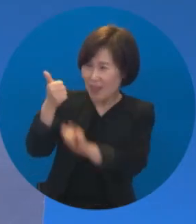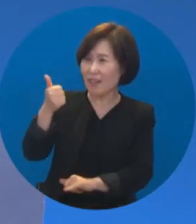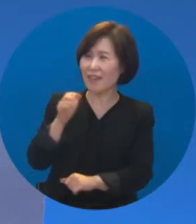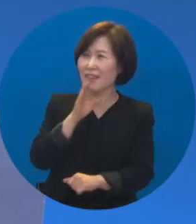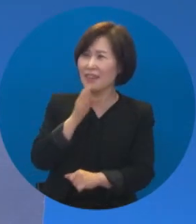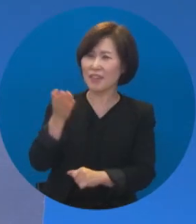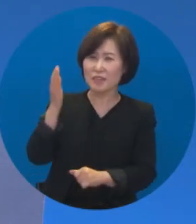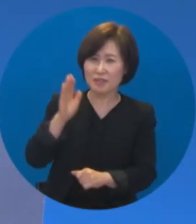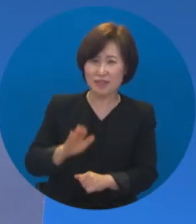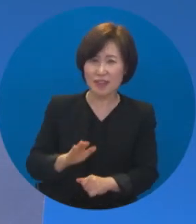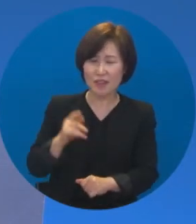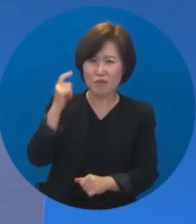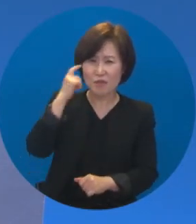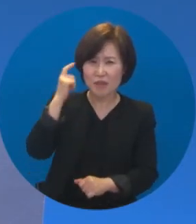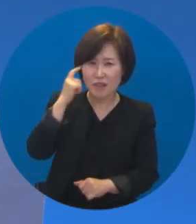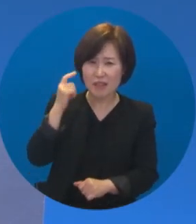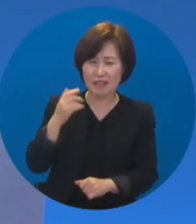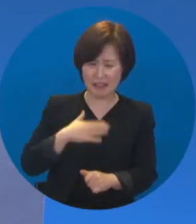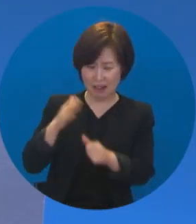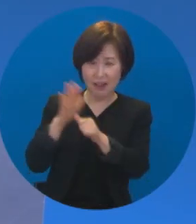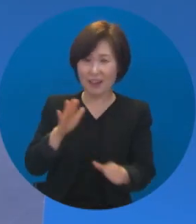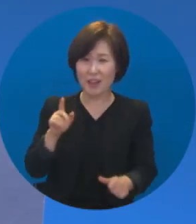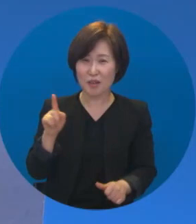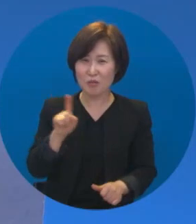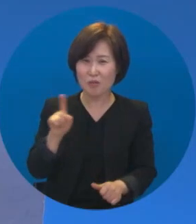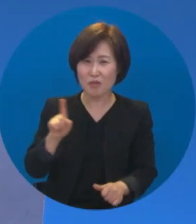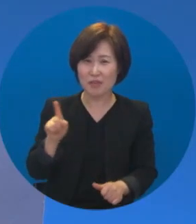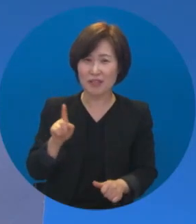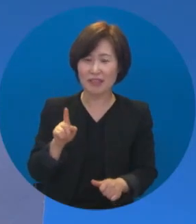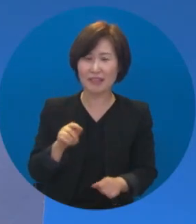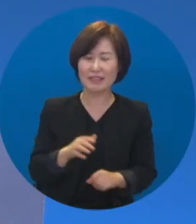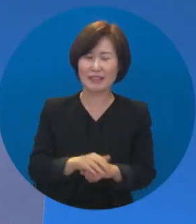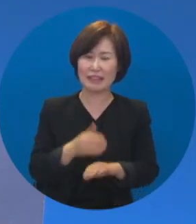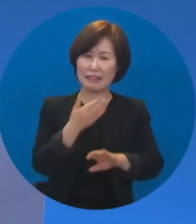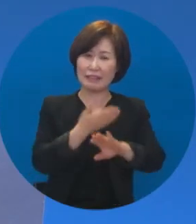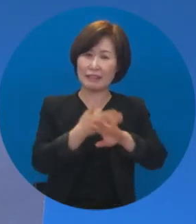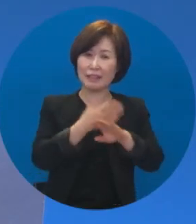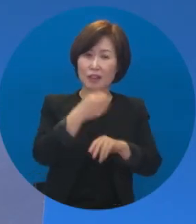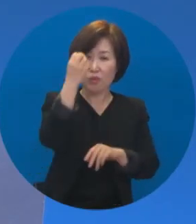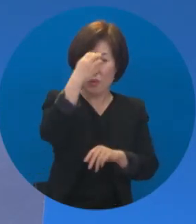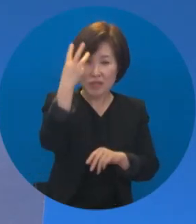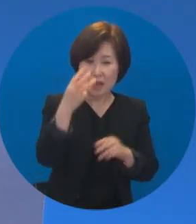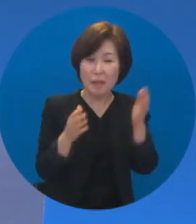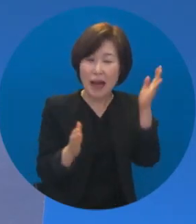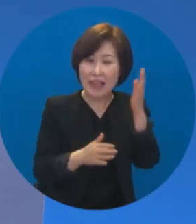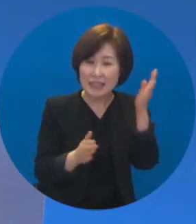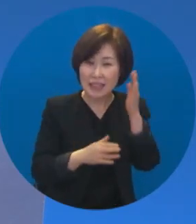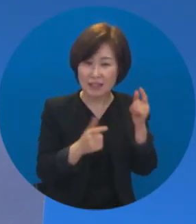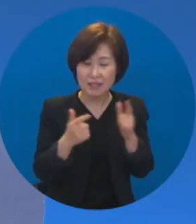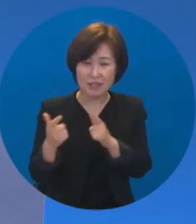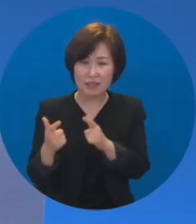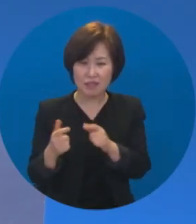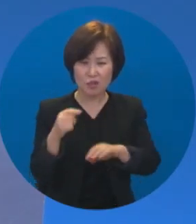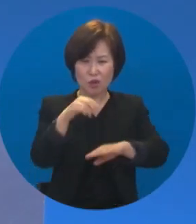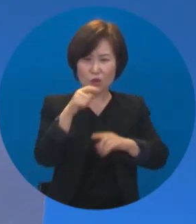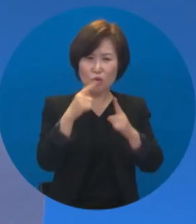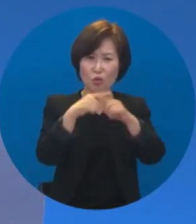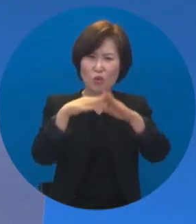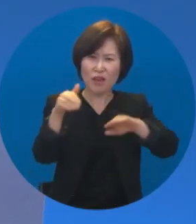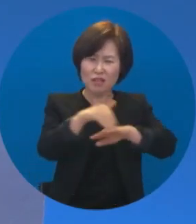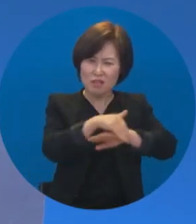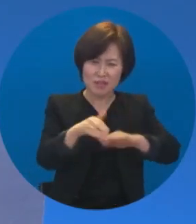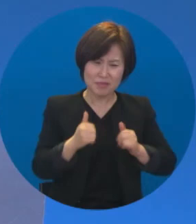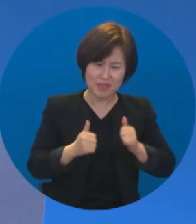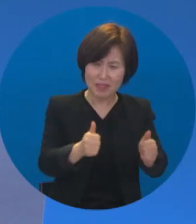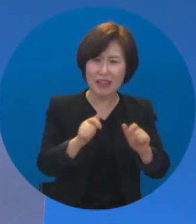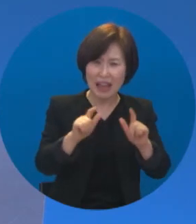얼마나 열심히 했는데, 다른 애들은 고3이라고 교회도 안 나오고 이런 애들은 그렇게 잘만 가는데